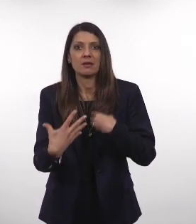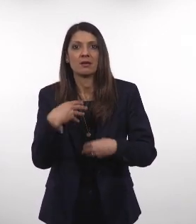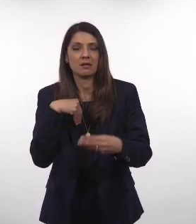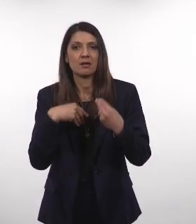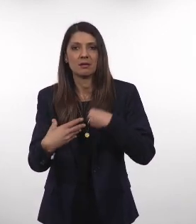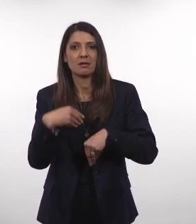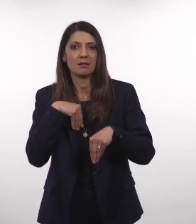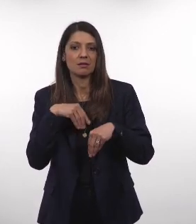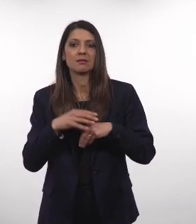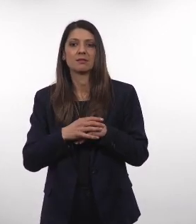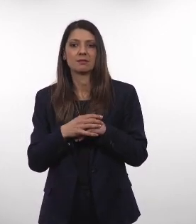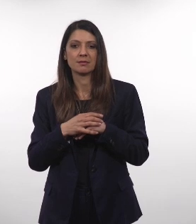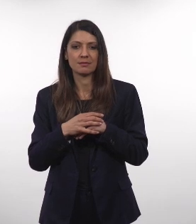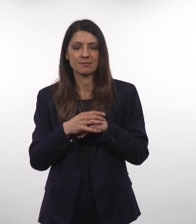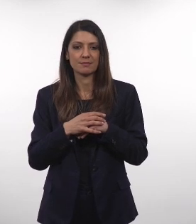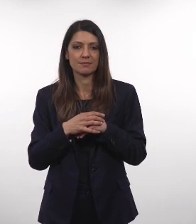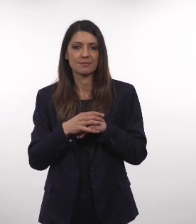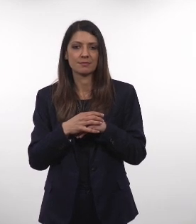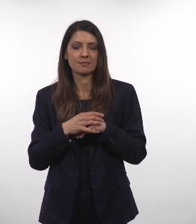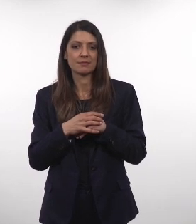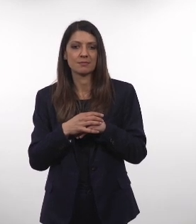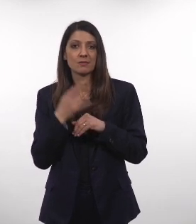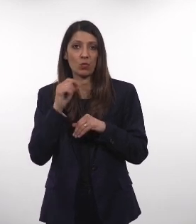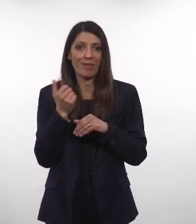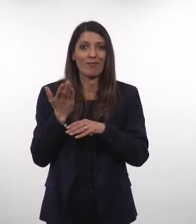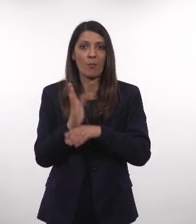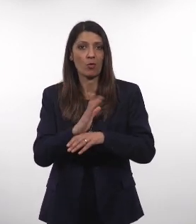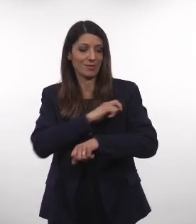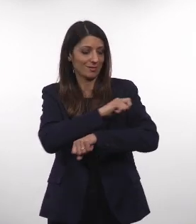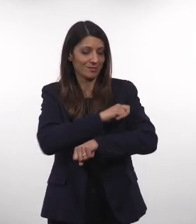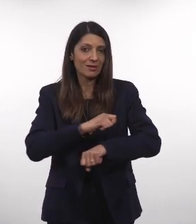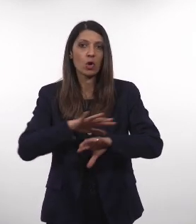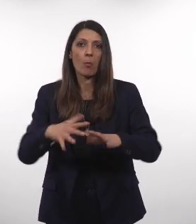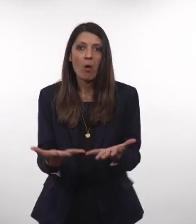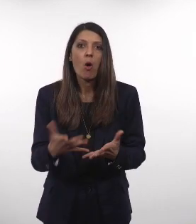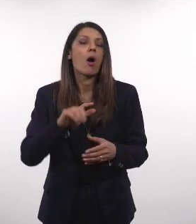mettant déjà, c'est ce qui a été fait, de lui montrer ce qu'était le garrot, de le poser,